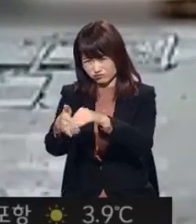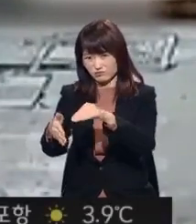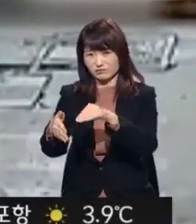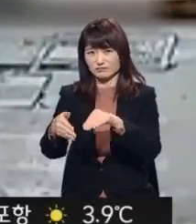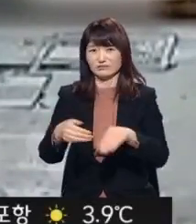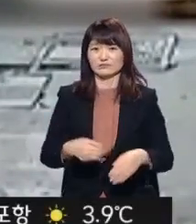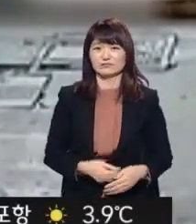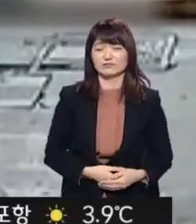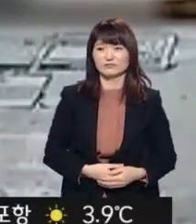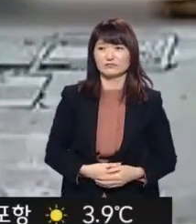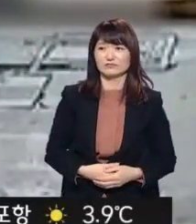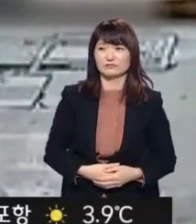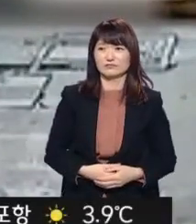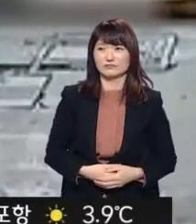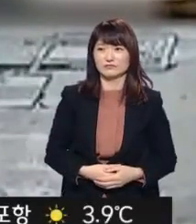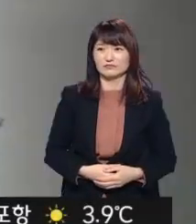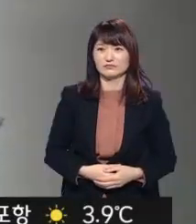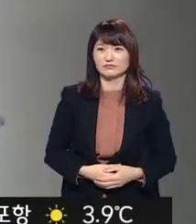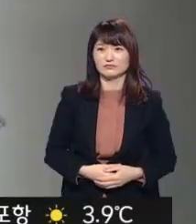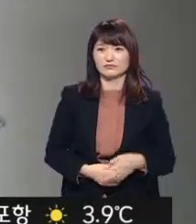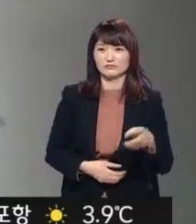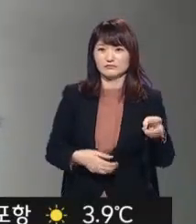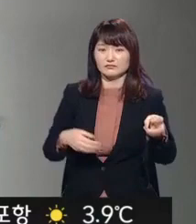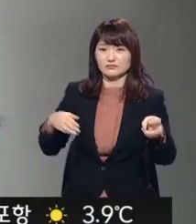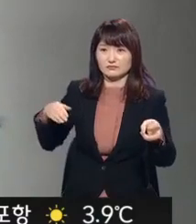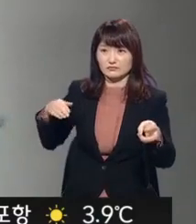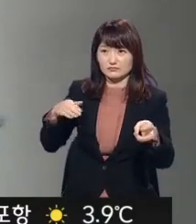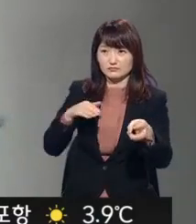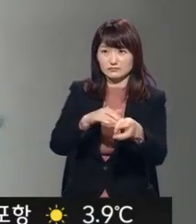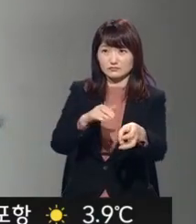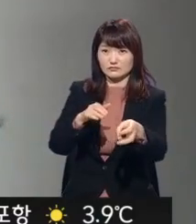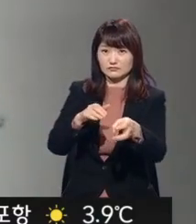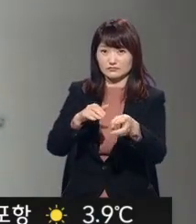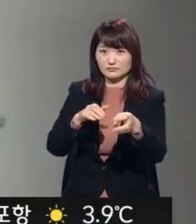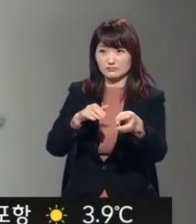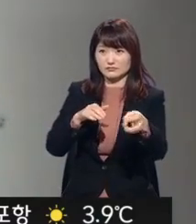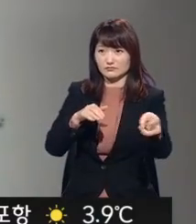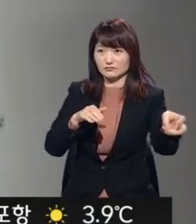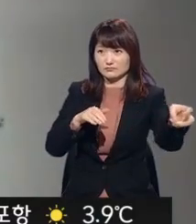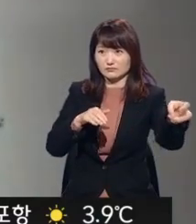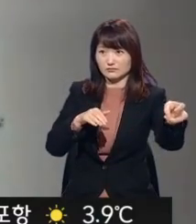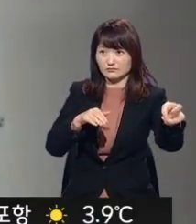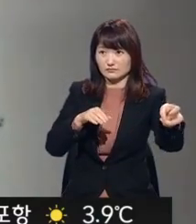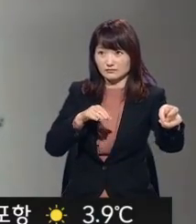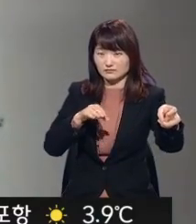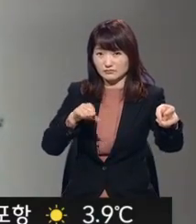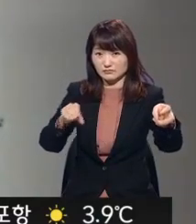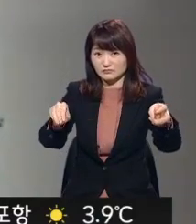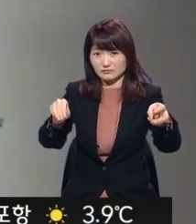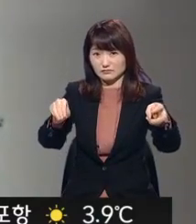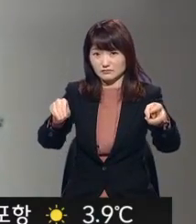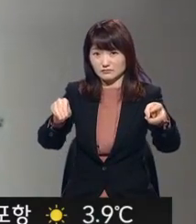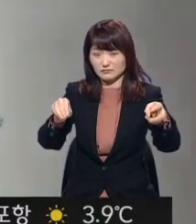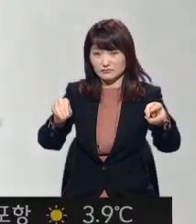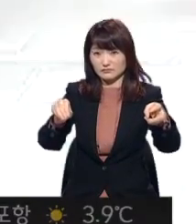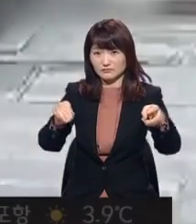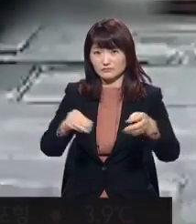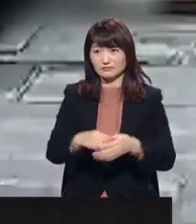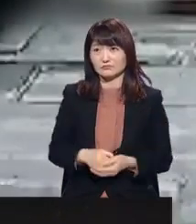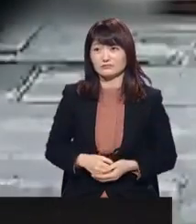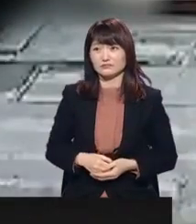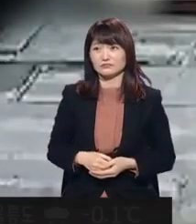나서야 멈췄습니다. 충돌한 버스는 CCTV 화면에서 벗어날 때까지도 멈추지 못하는 모습입니다. 심지어 충돌 직전에 차에